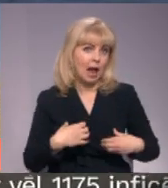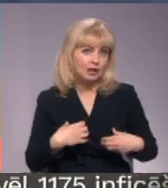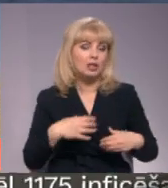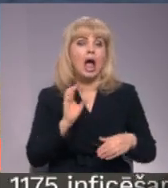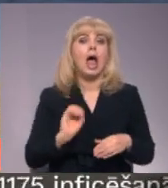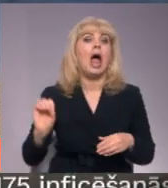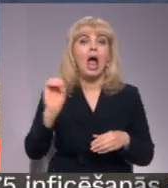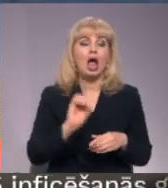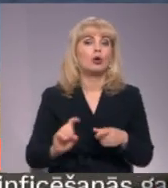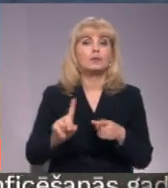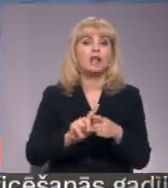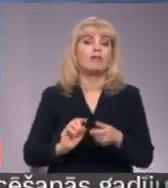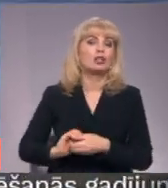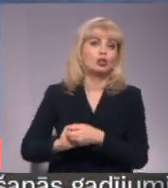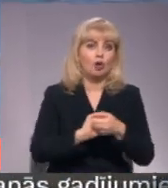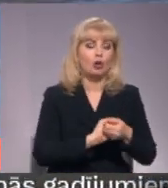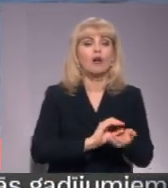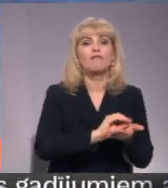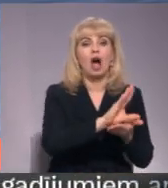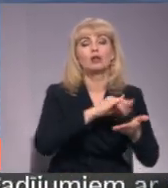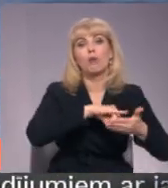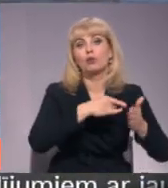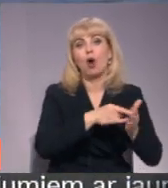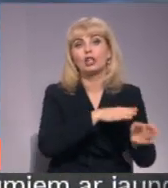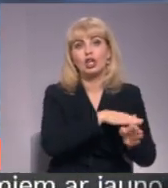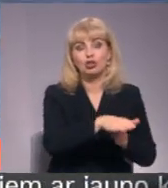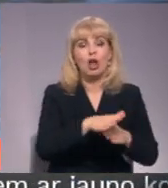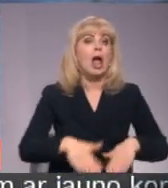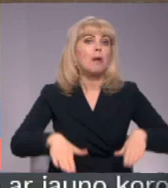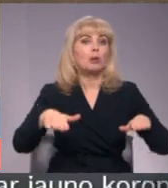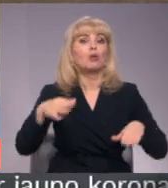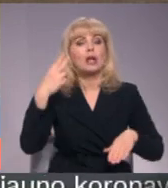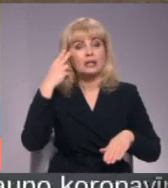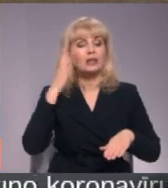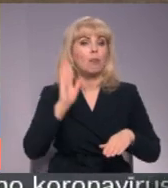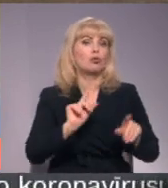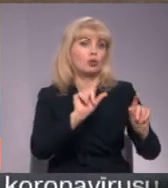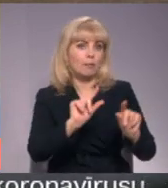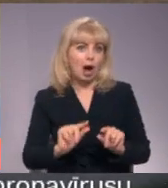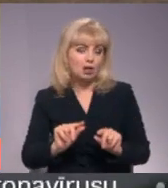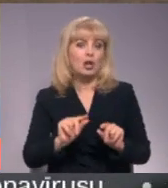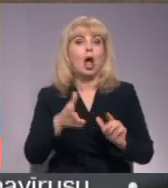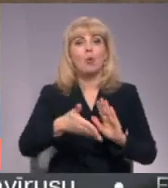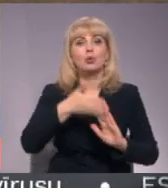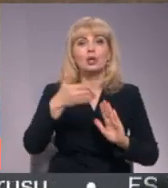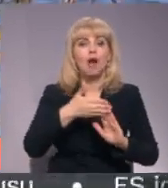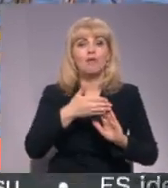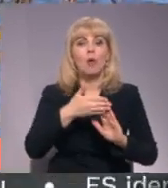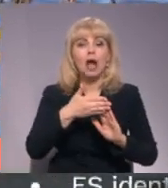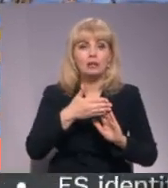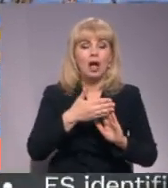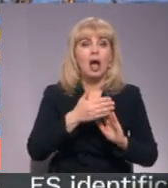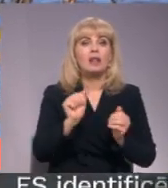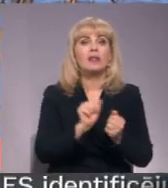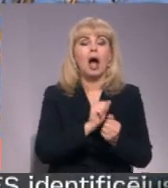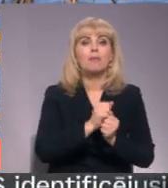Pēc Eiropas Savienības solidaritātes fonda projekta īstenošanas plūdu risks būs mazāks. Tāpat būs uzlabota arī ainava. To